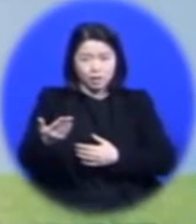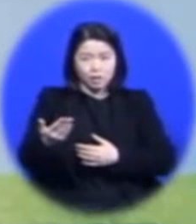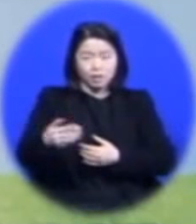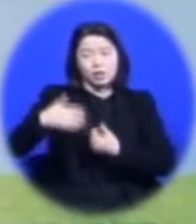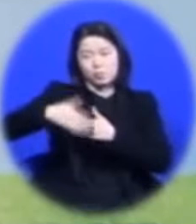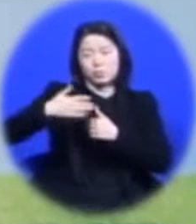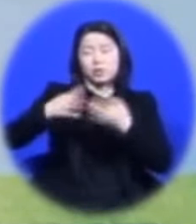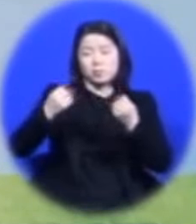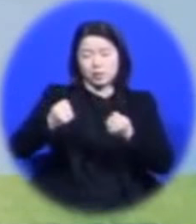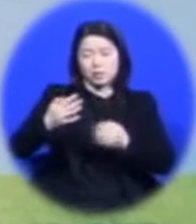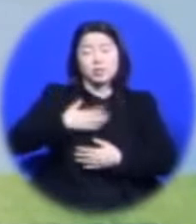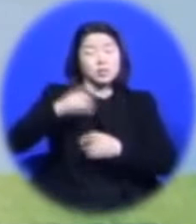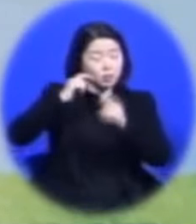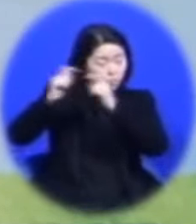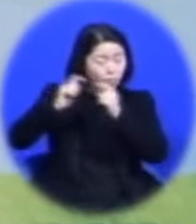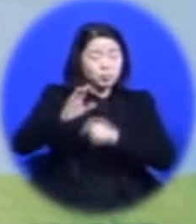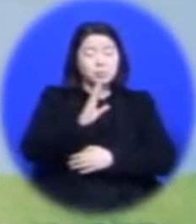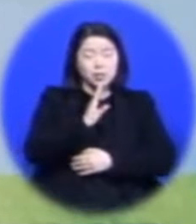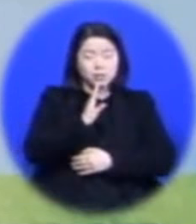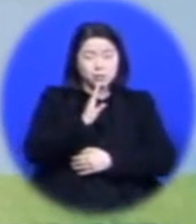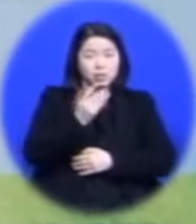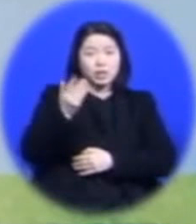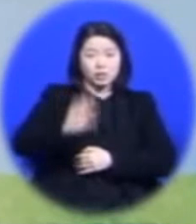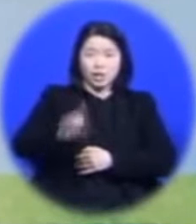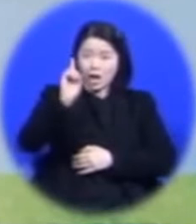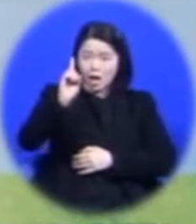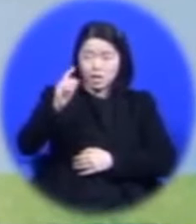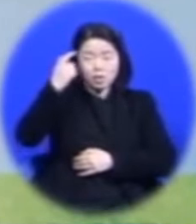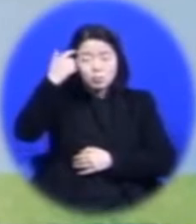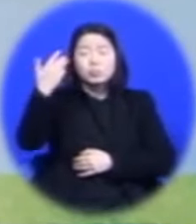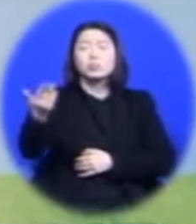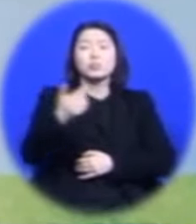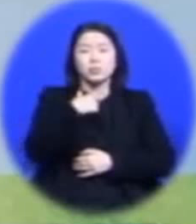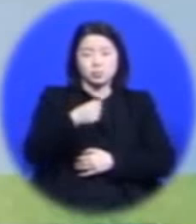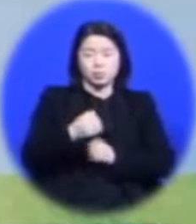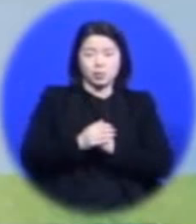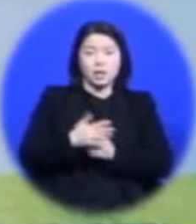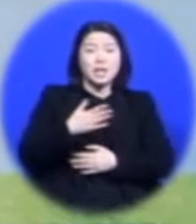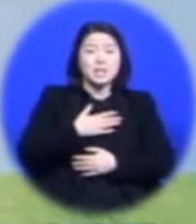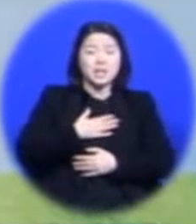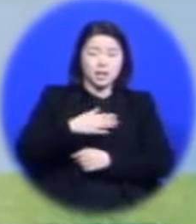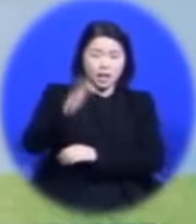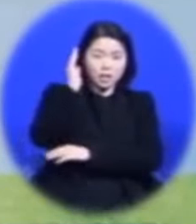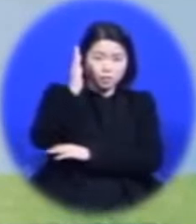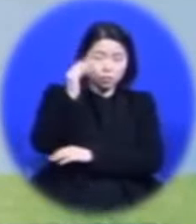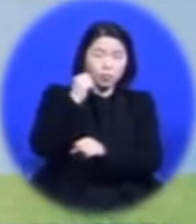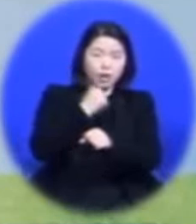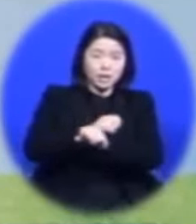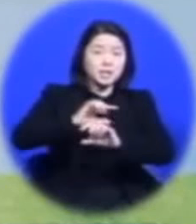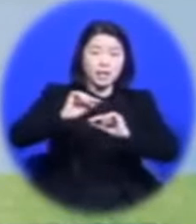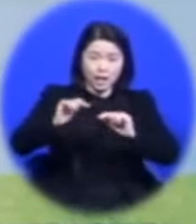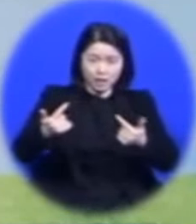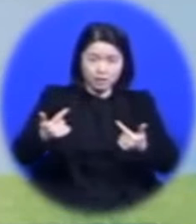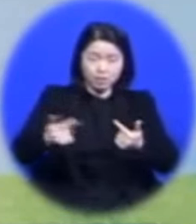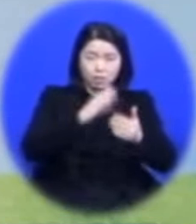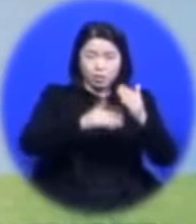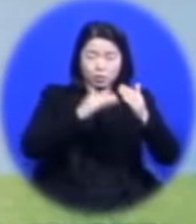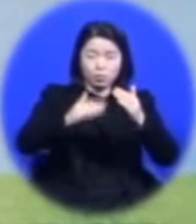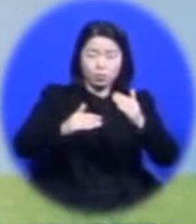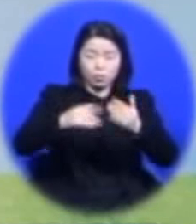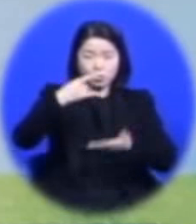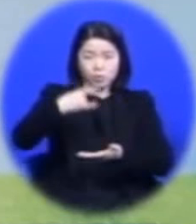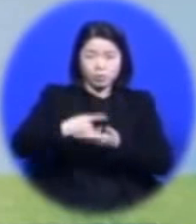합니다 근데 한 가지 물어보고 싶어요 여러분 제가 설교 안에서 지금 공의롭게 안